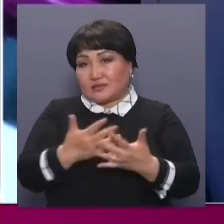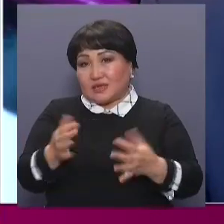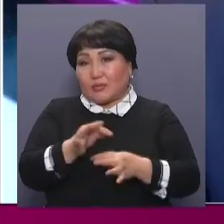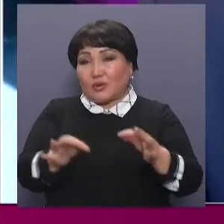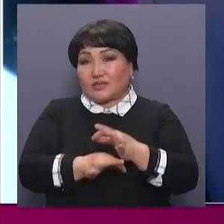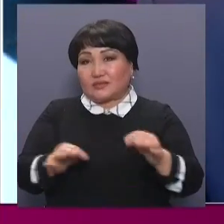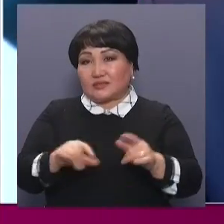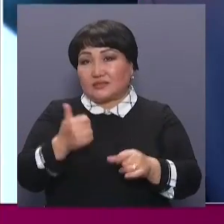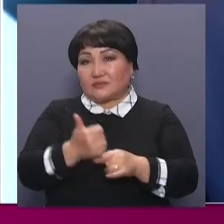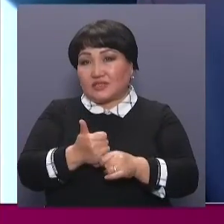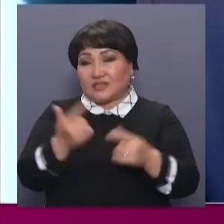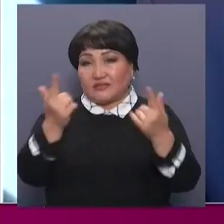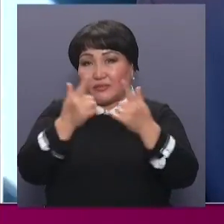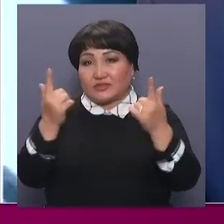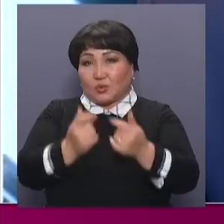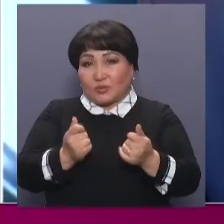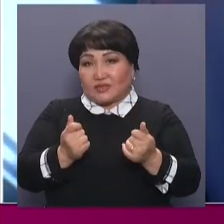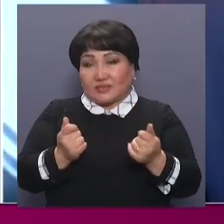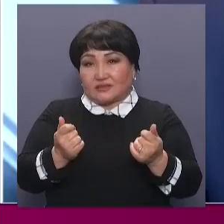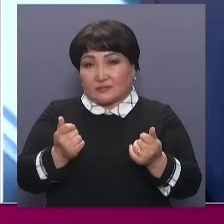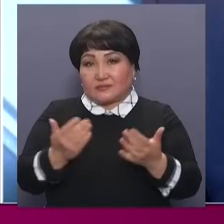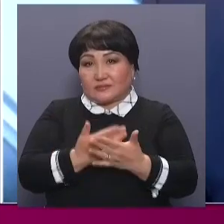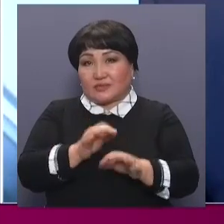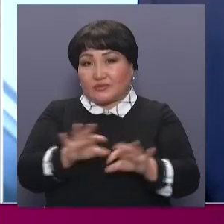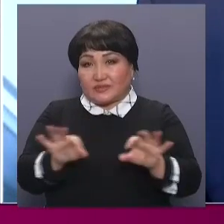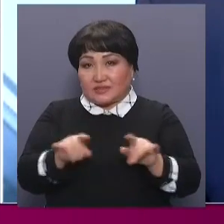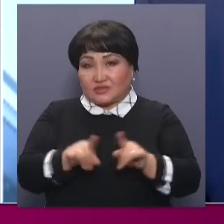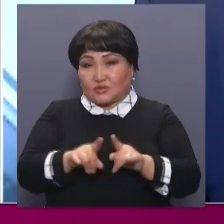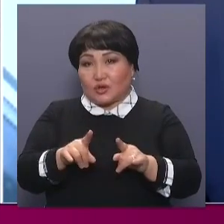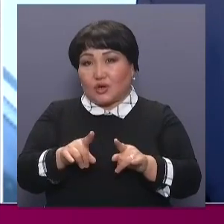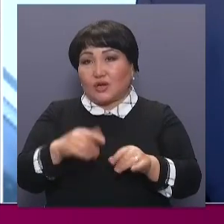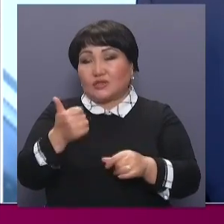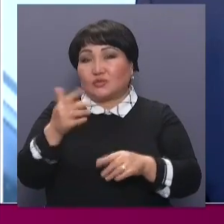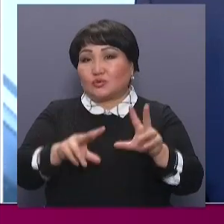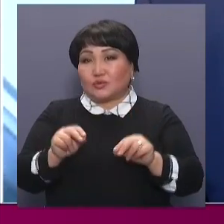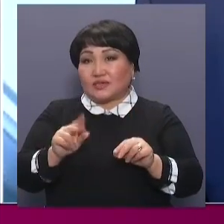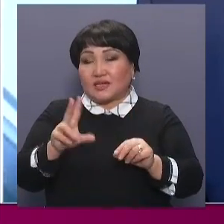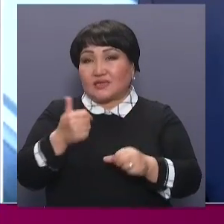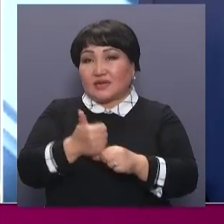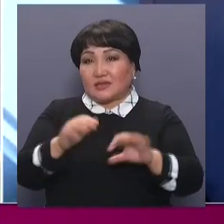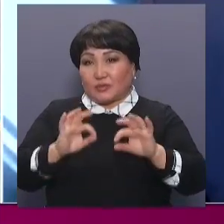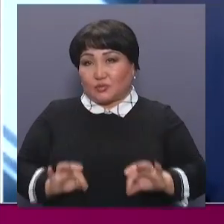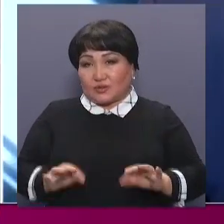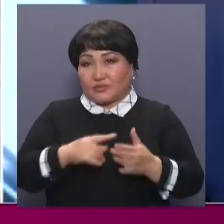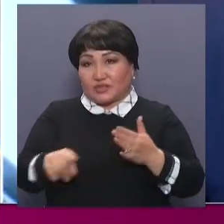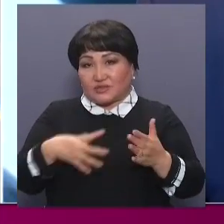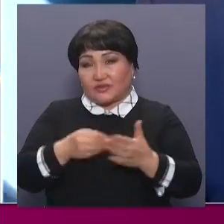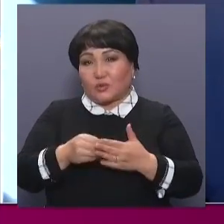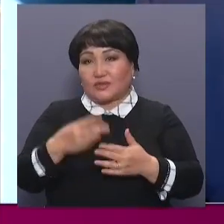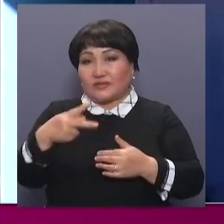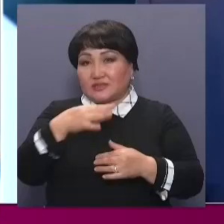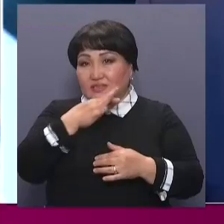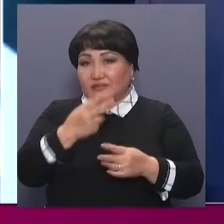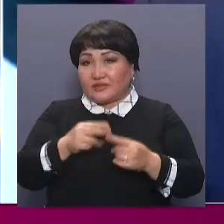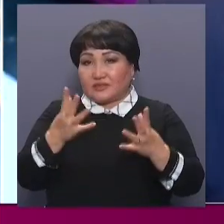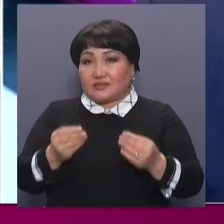лент. Кстати, комитет по правовой статистике и специальным учетам при Генеральной прокуратуре отмечает свое 20-летие в эти дни. Сейчас